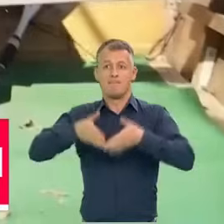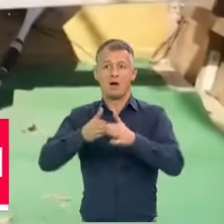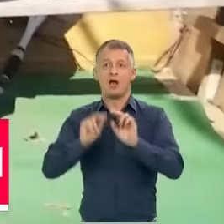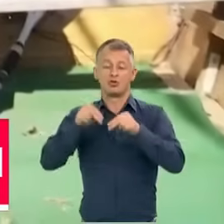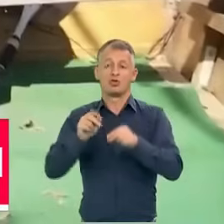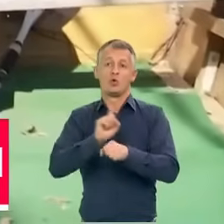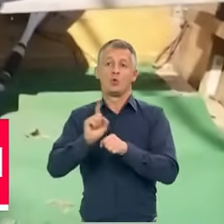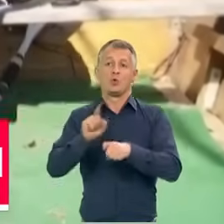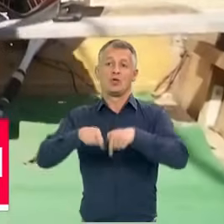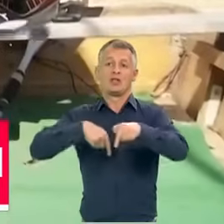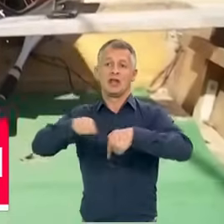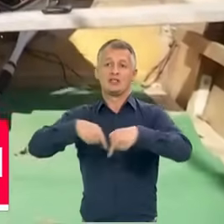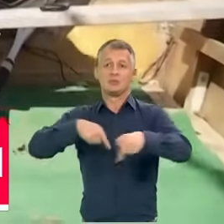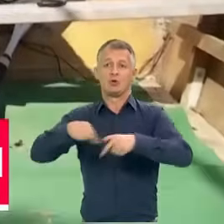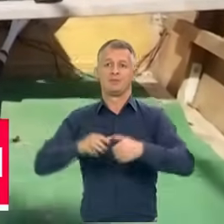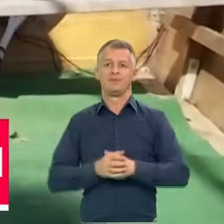transport